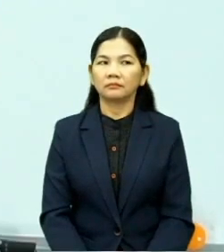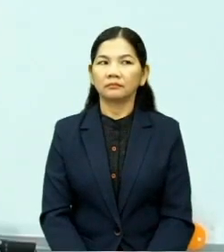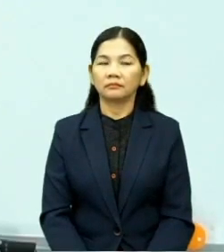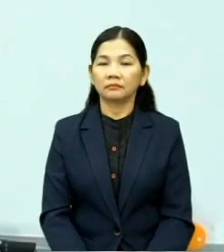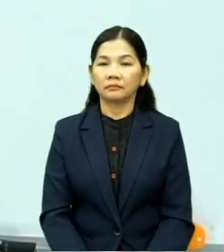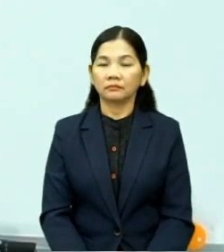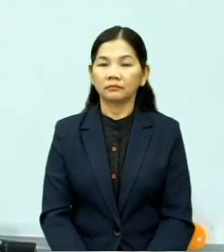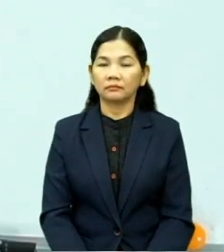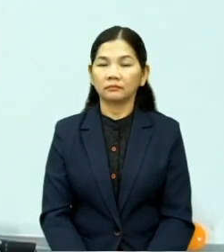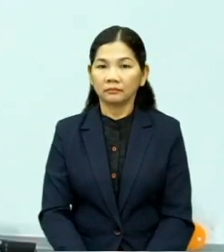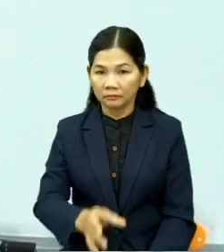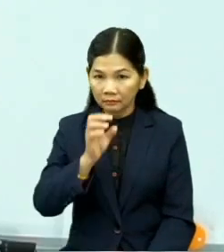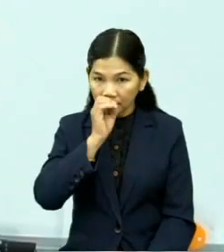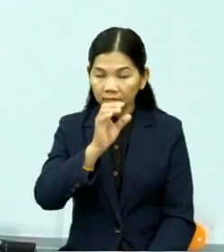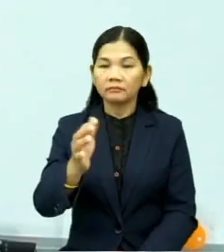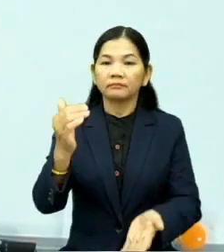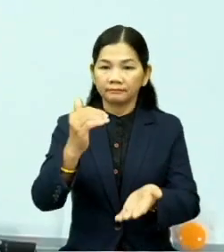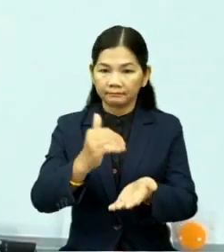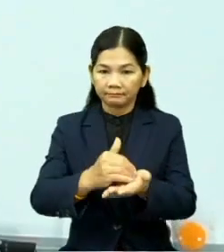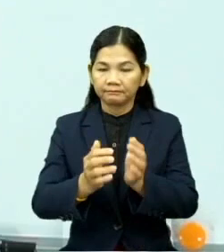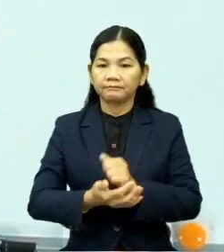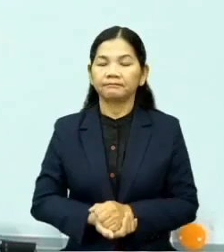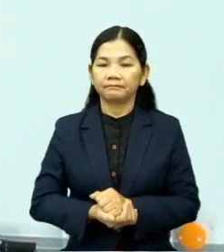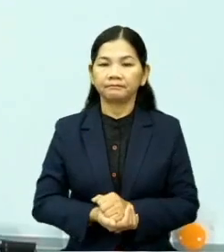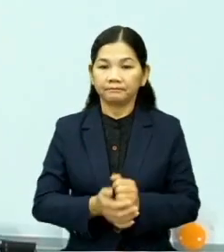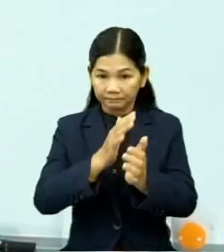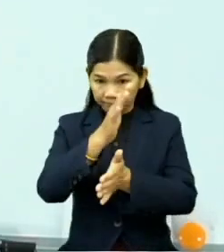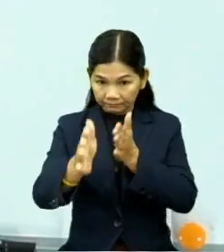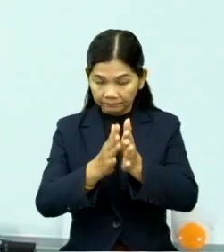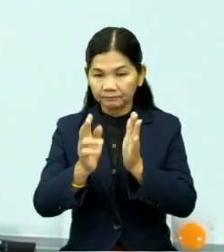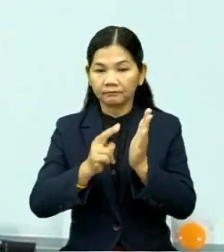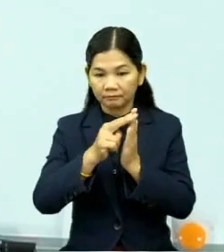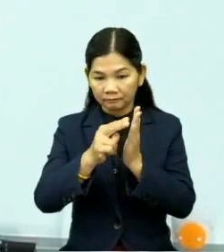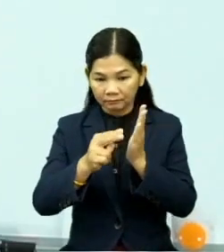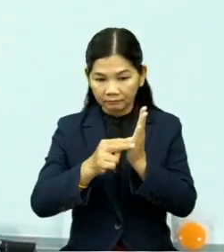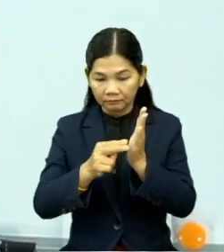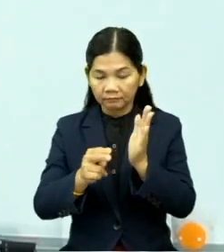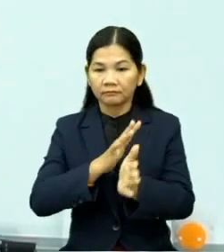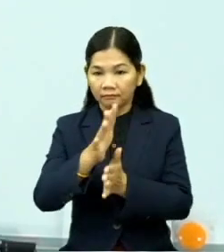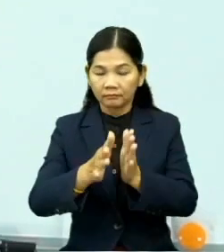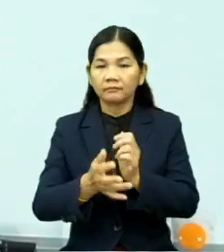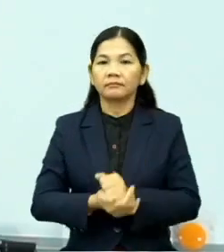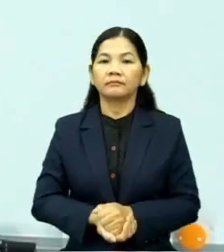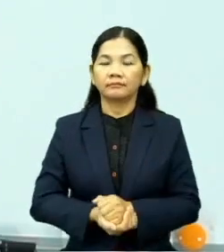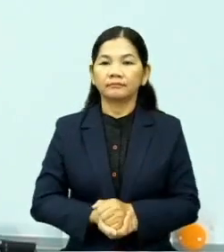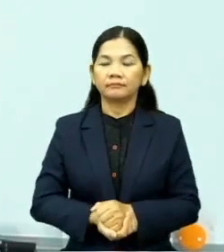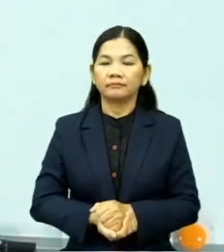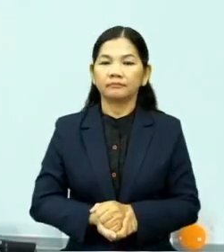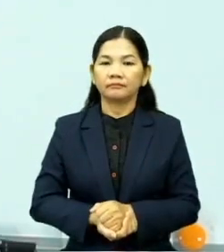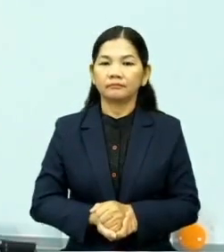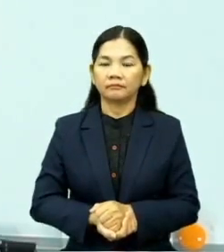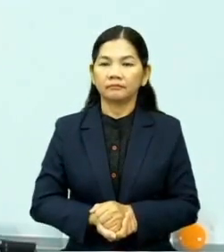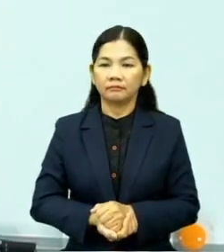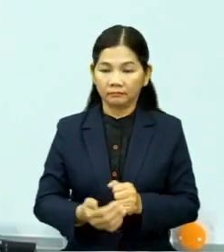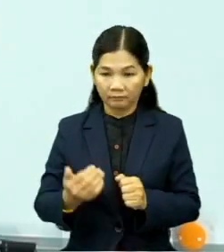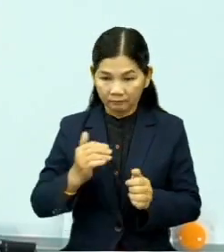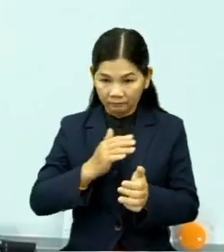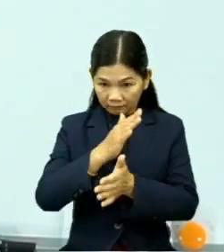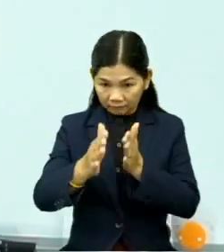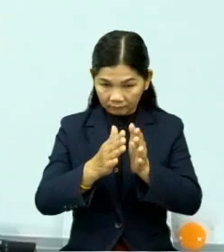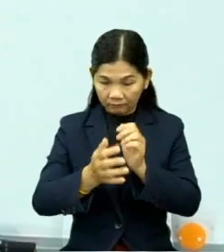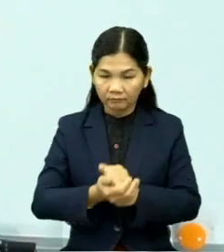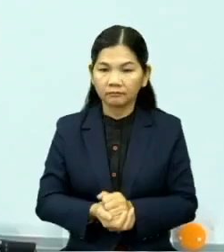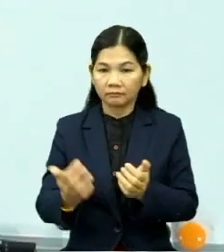ចាអញ្ចឹងអ្នកគ្រូបញ្ជាក់ម្ដងទៀតណាកូនចាអញ្ចឹងកូនអានអត្ថបទបណ្ដាកូនស្ដាប់អ្នកគ្រូបណ្ដាណាកូនណាចាអញ្ចឹងកូនអានអត្ថប